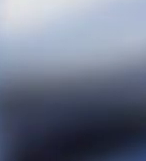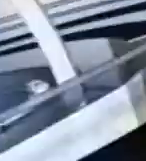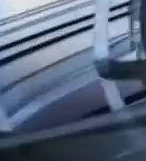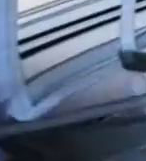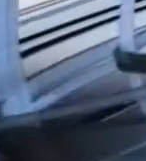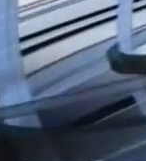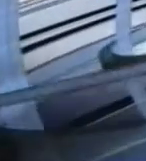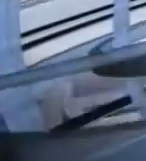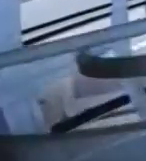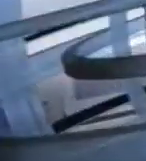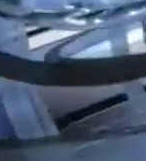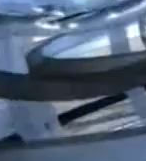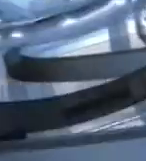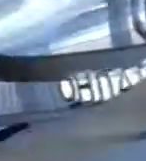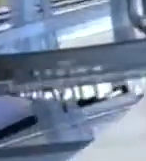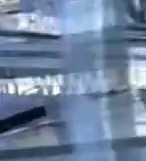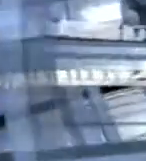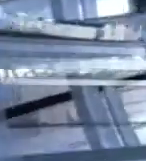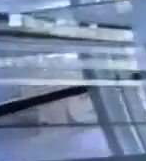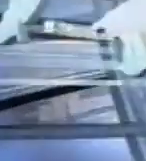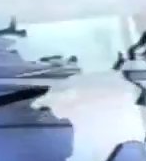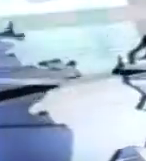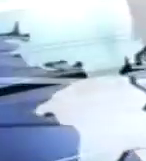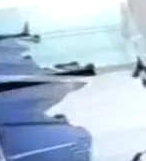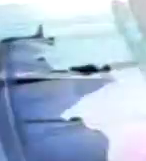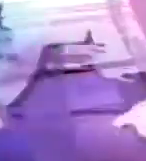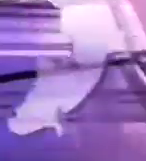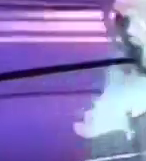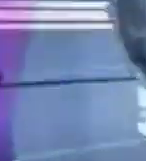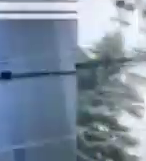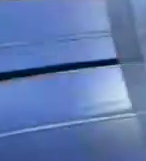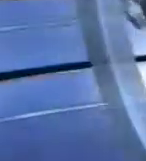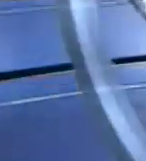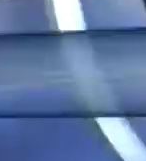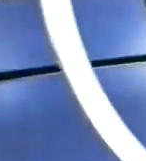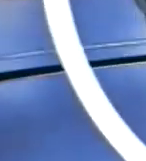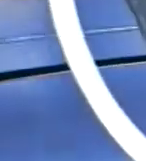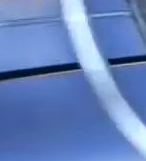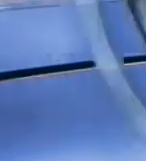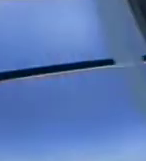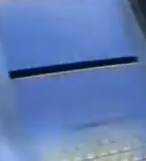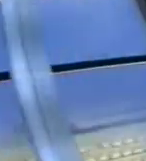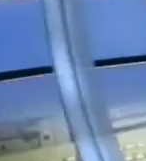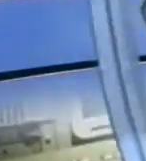Дякую за перегляд!